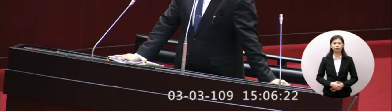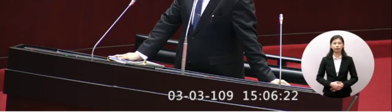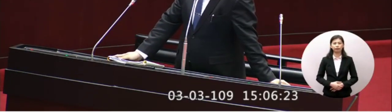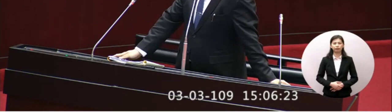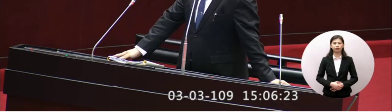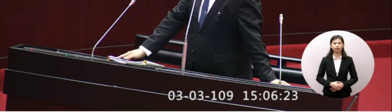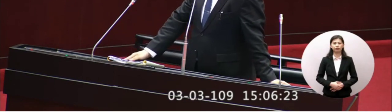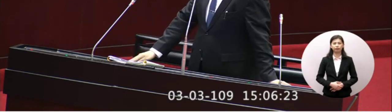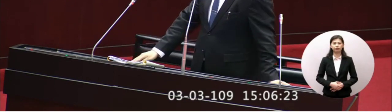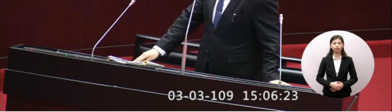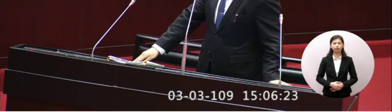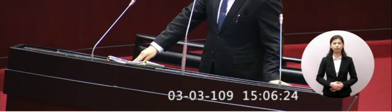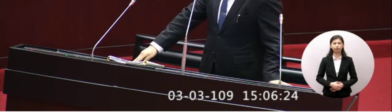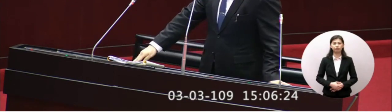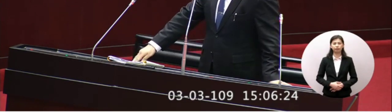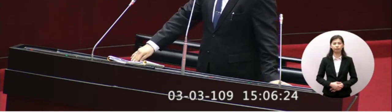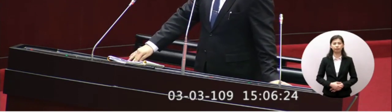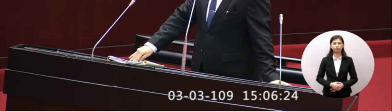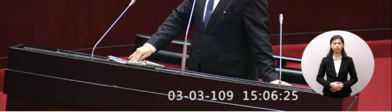下一张，